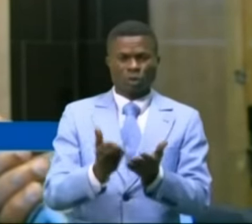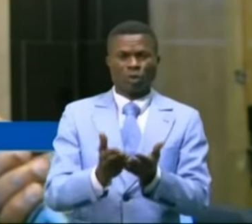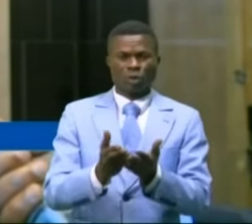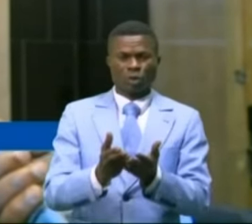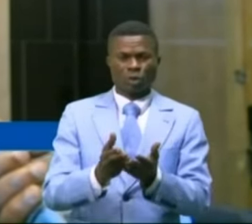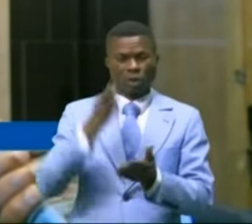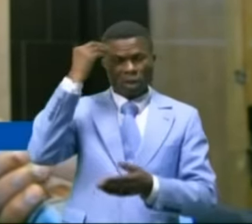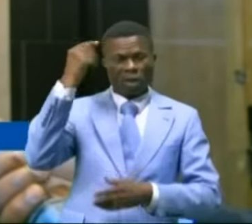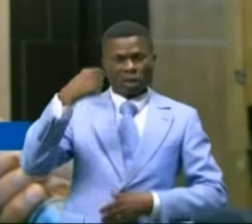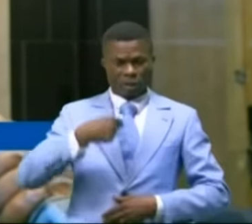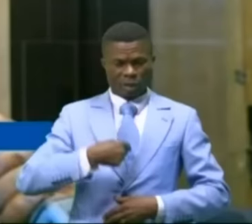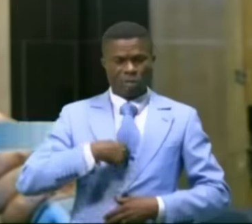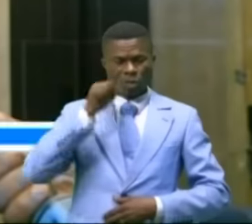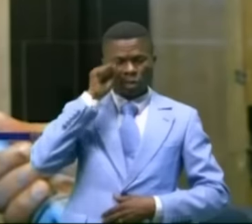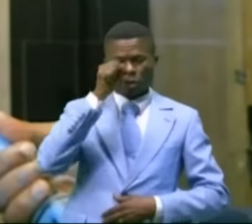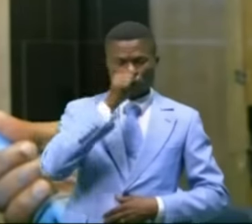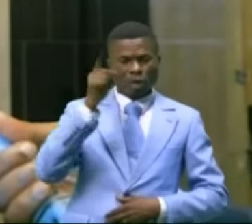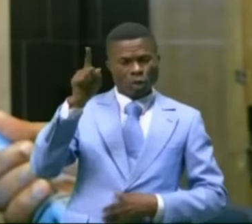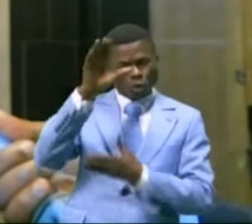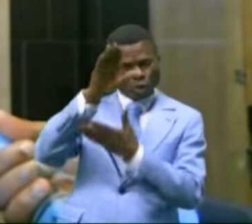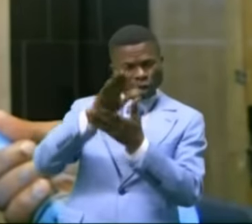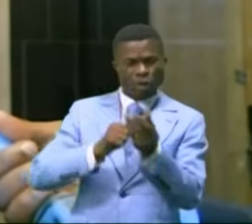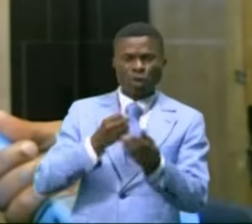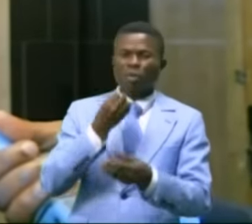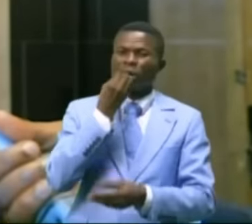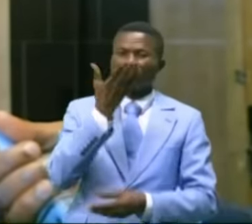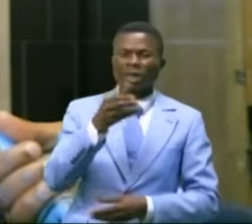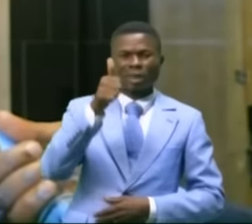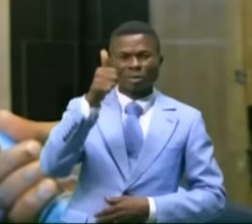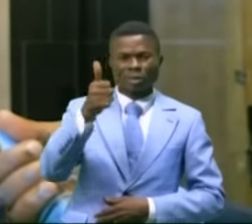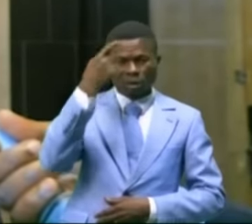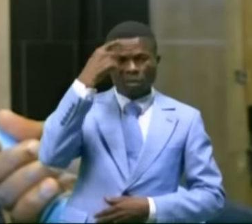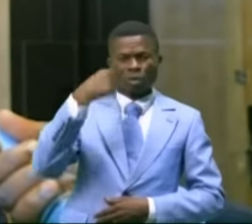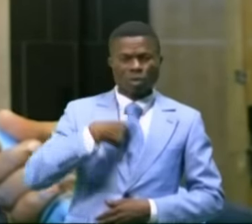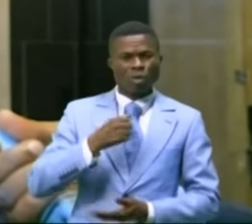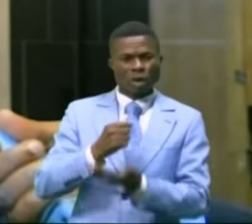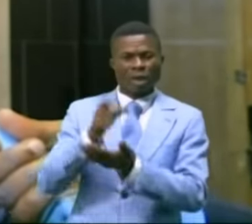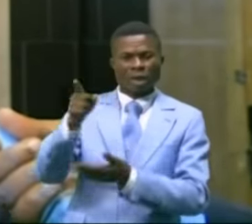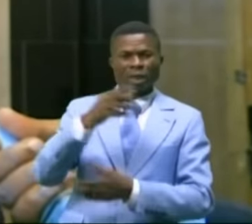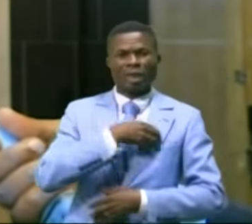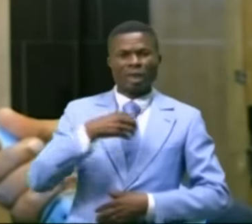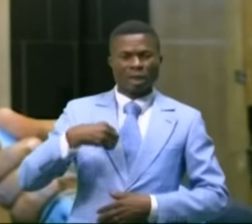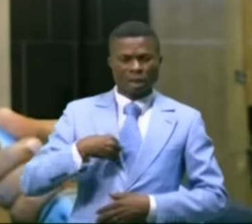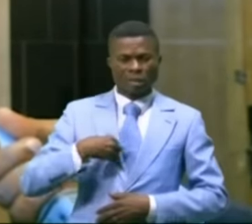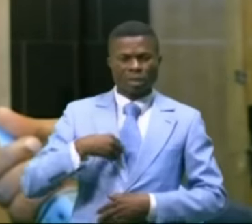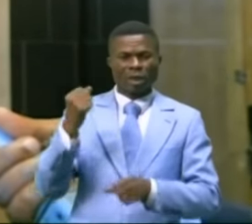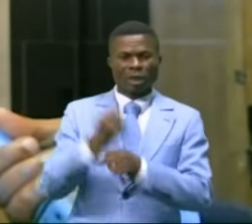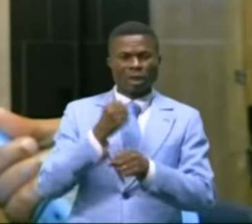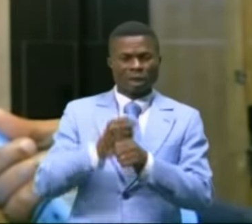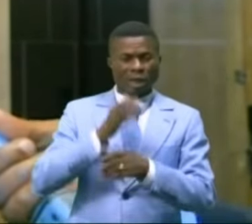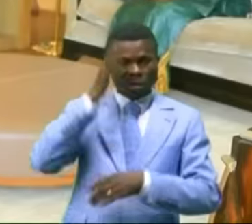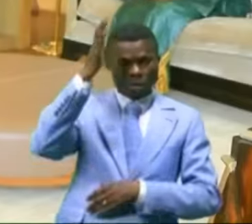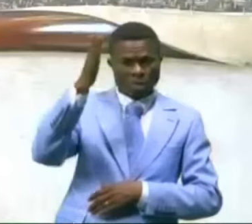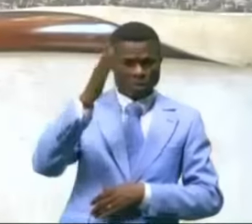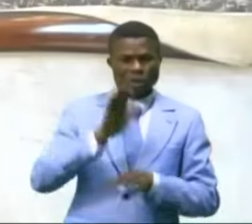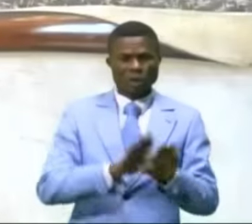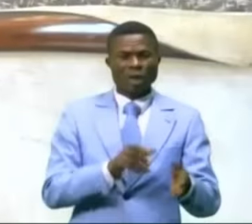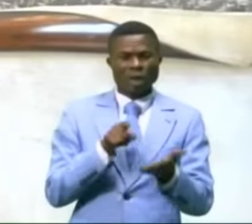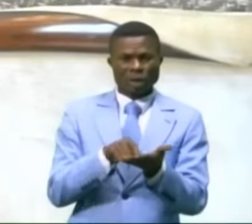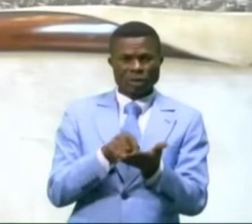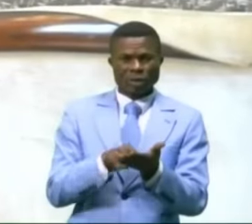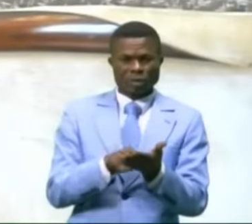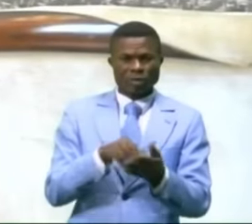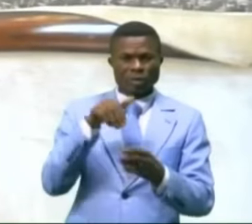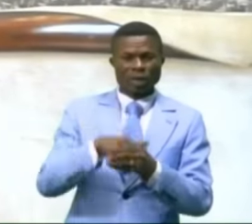mon expérience pour qu'elle puisse y tirer, en tout cas, les points positifs qui vont l'aider dans les prochaines étapes qui l'attendent. Dans plusieurs